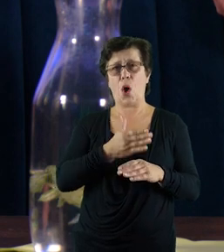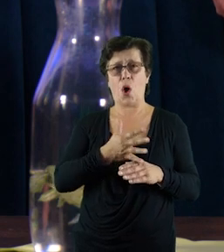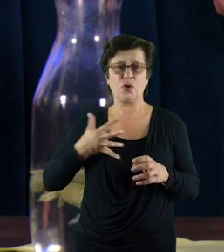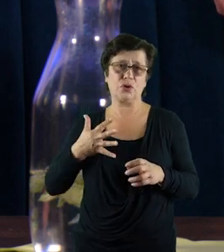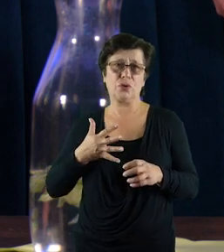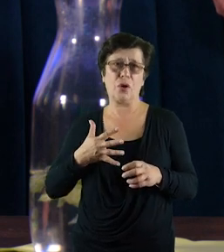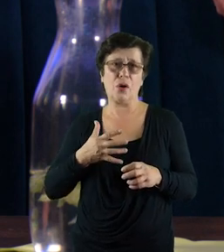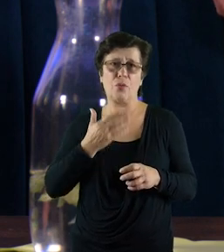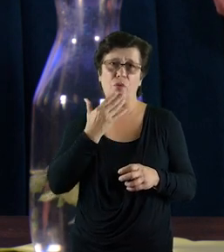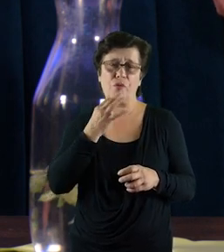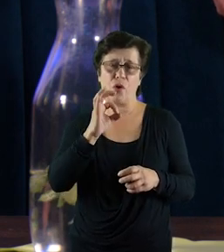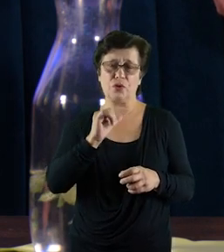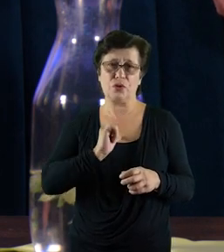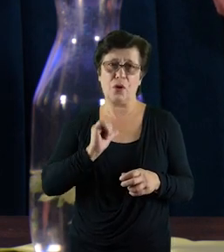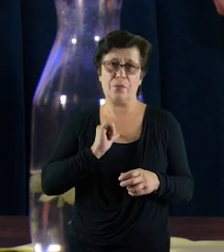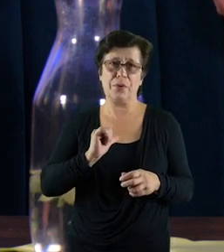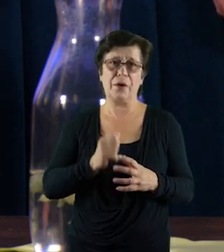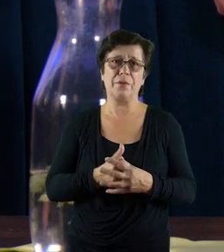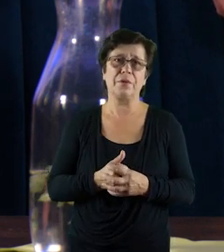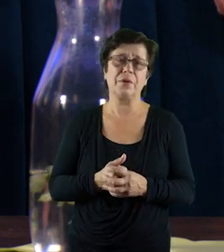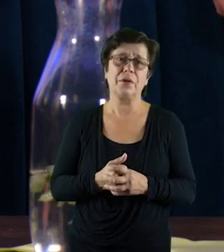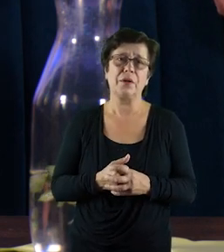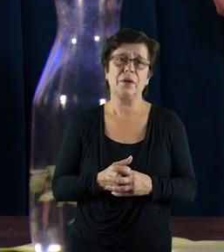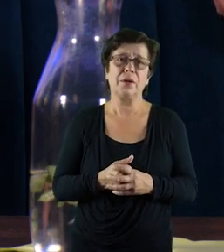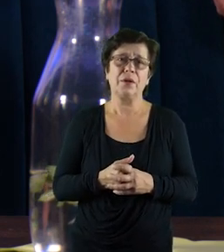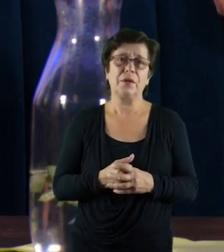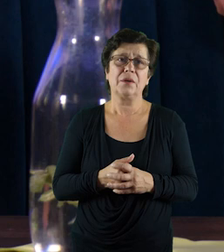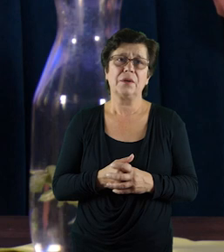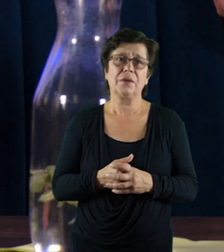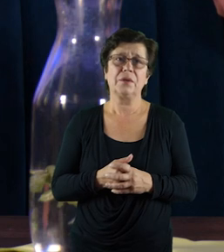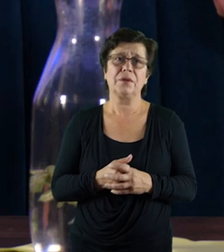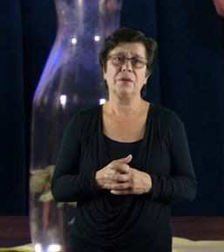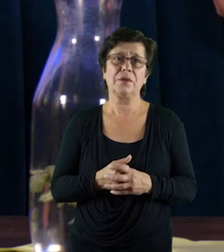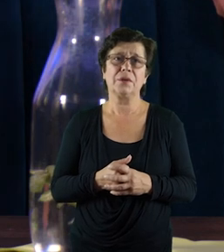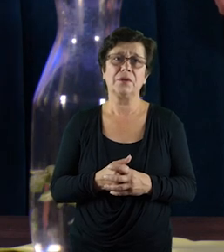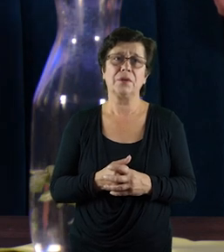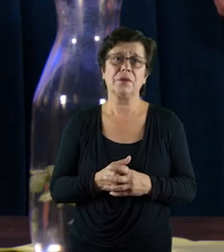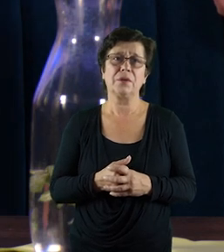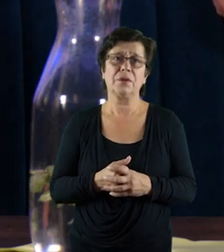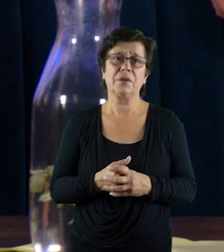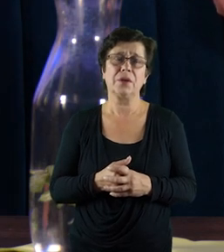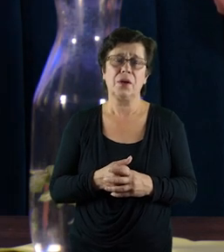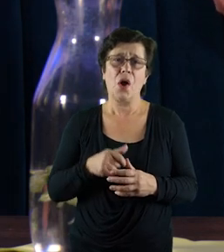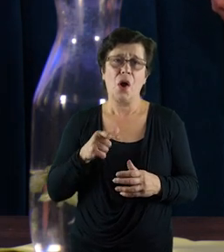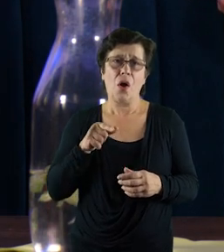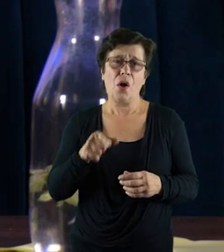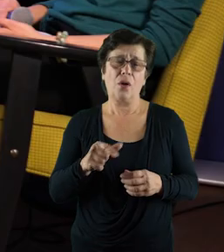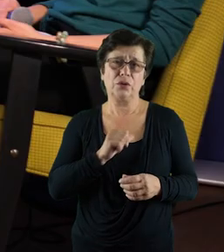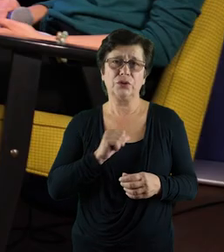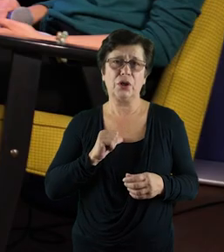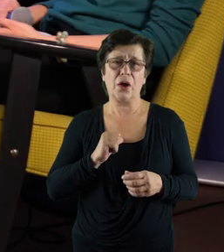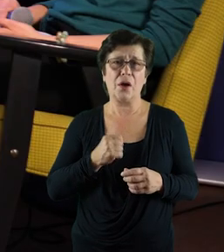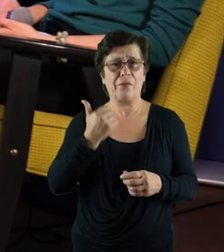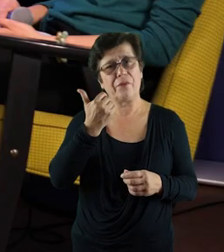osądza. Mówi o sobie wprost, że po prostu poszedł w to, że jakby można wręcz odczuć, że on się tego wstydzi. Więc